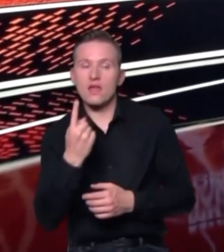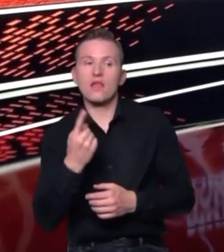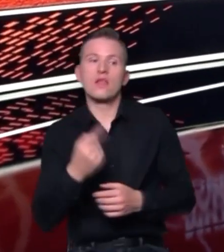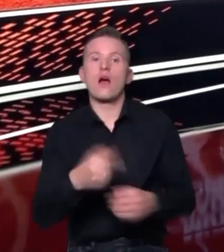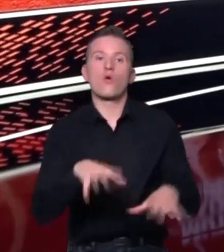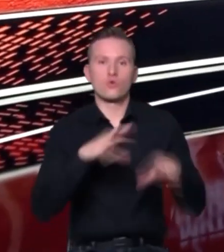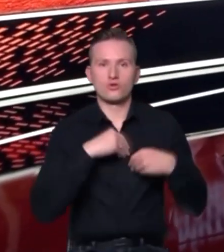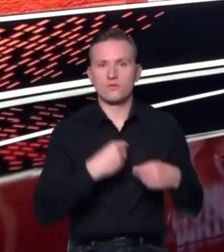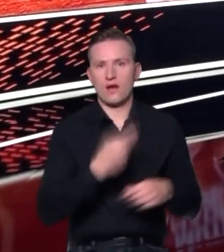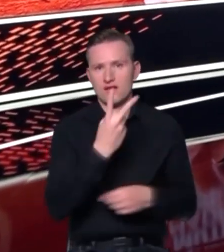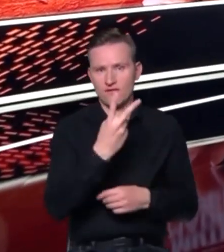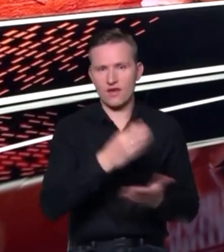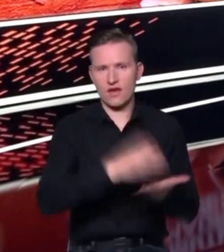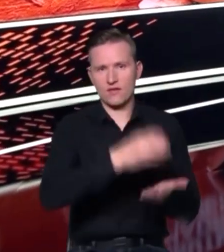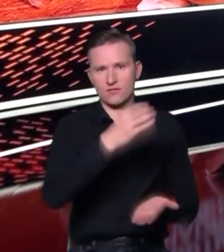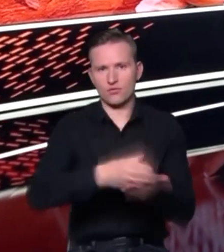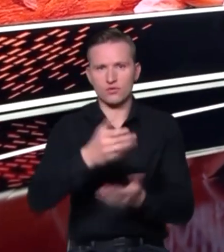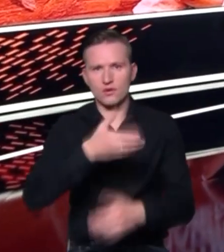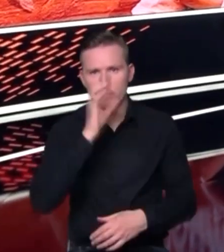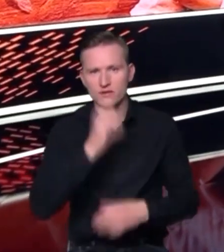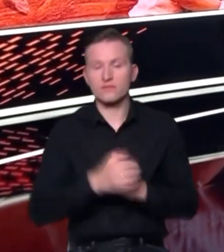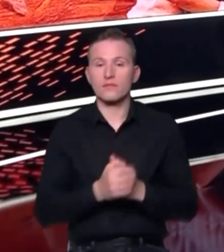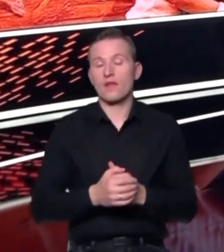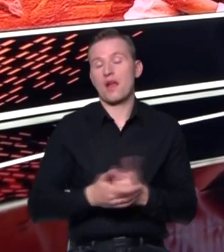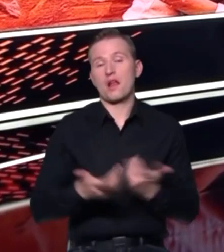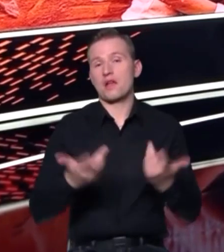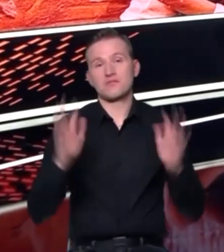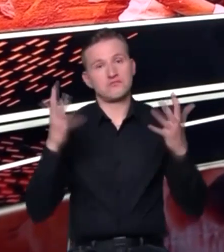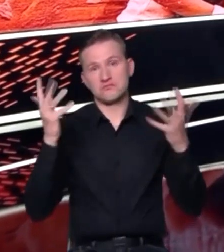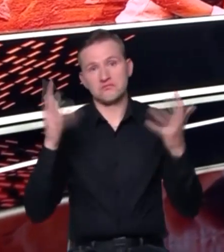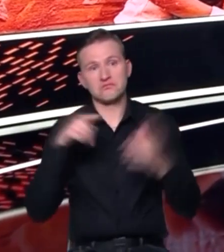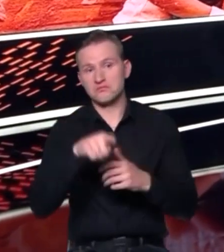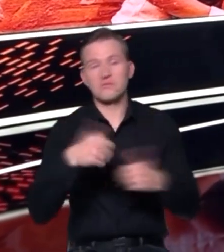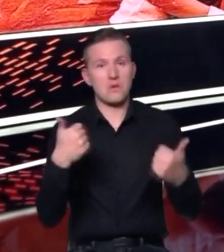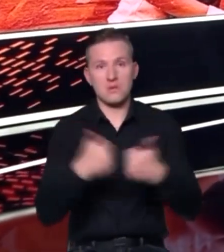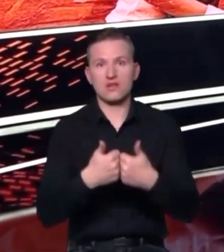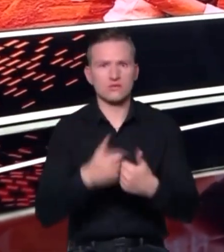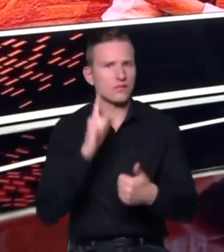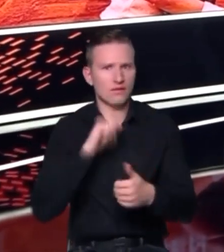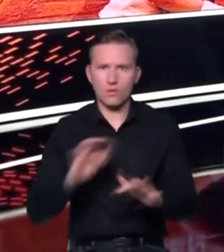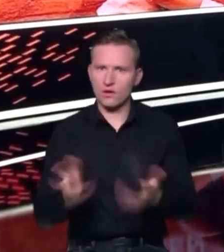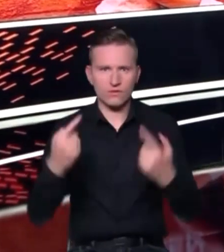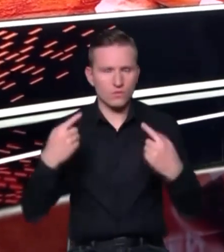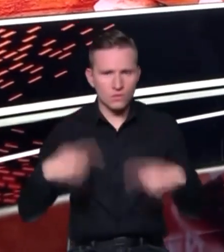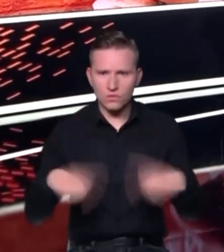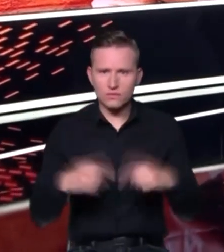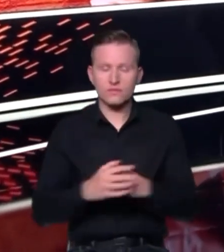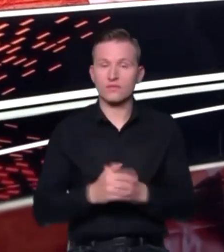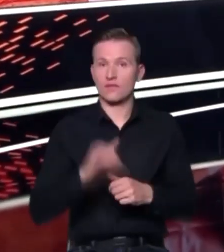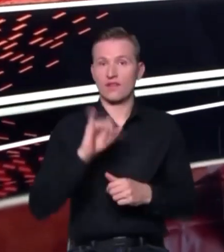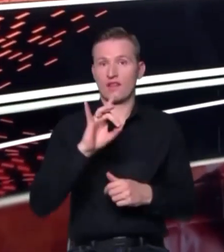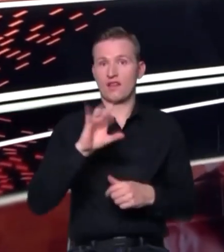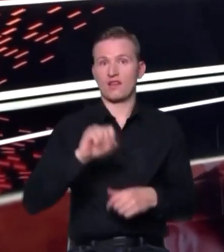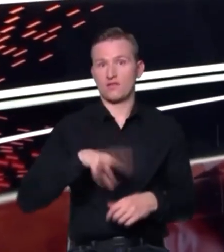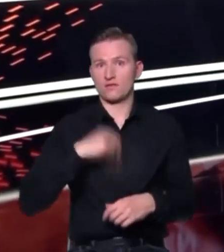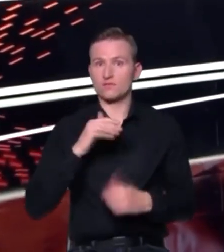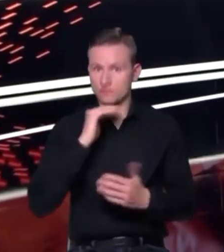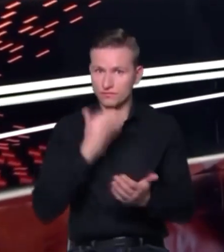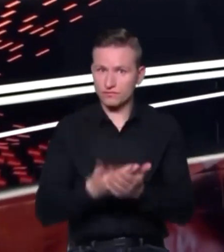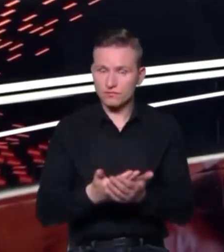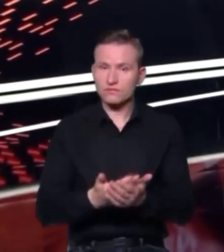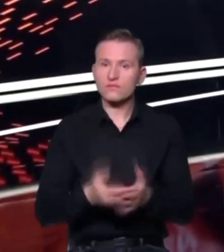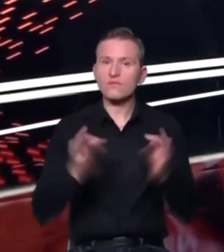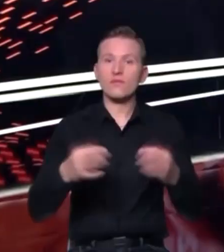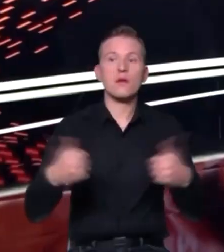dwie, ale... Duże brawa za ten mecz, bo no nie był najłatwiejszy. Teraz sama Iga przyznała, że pomimo, że będzie grała